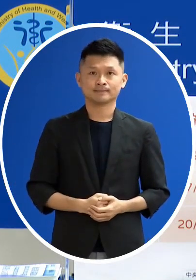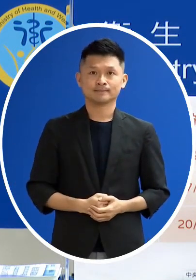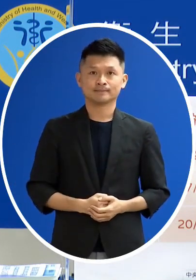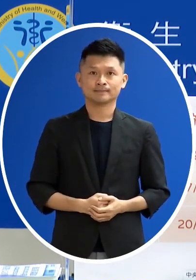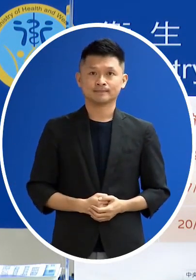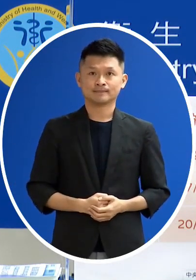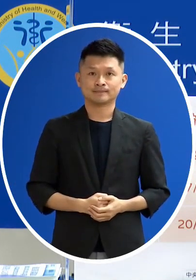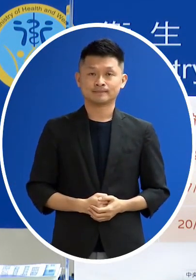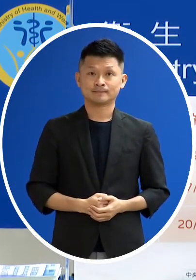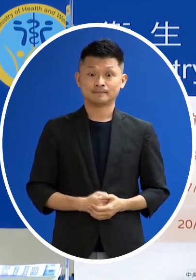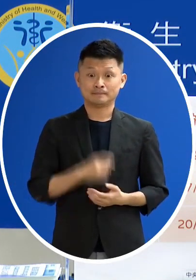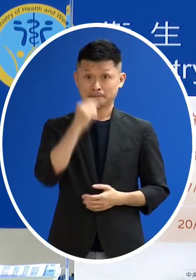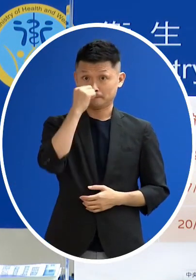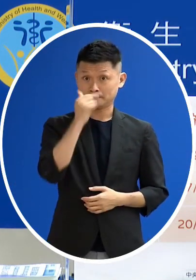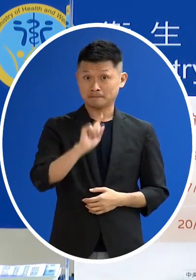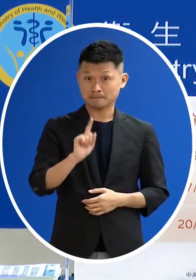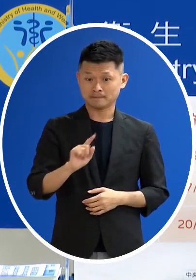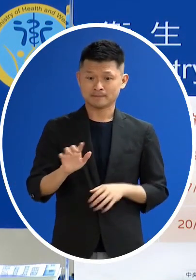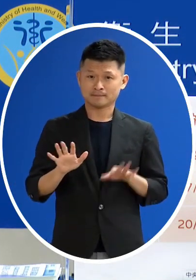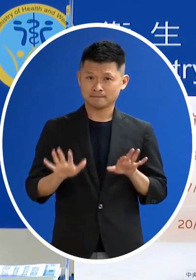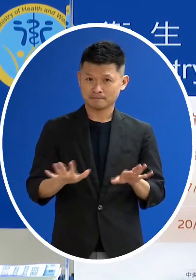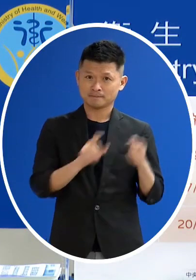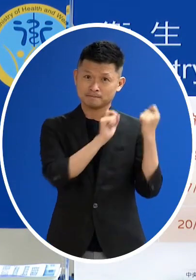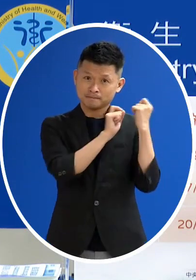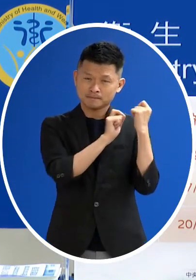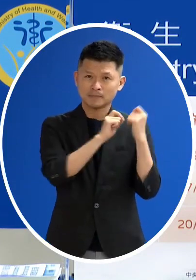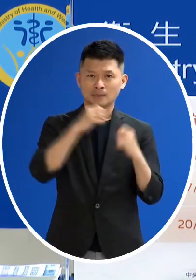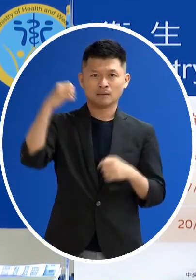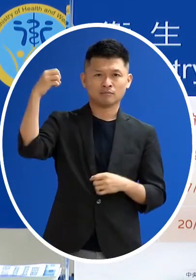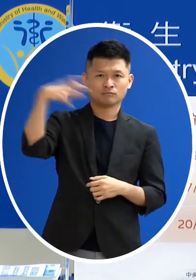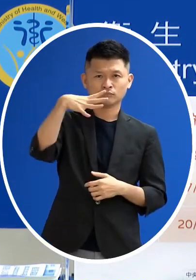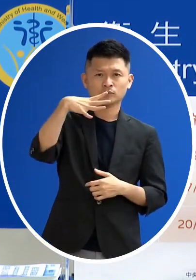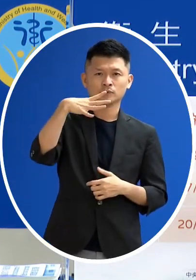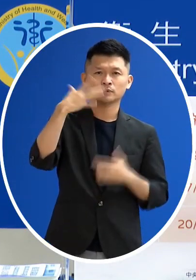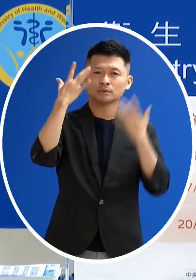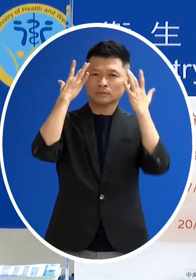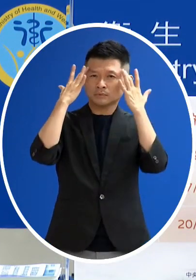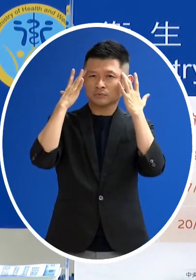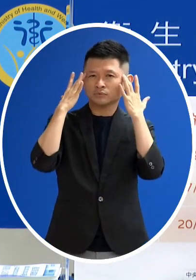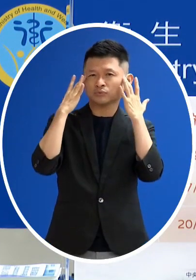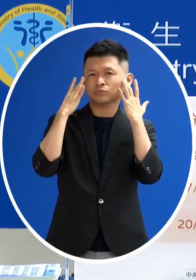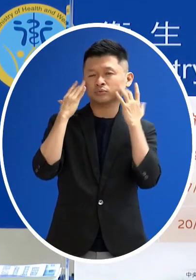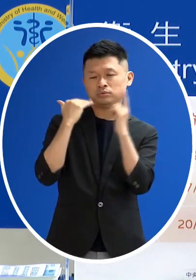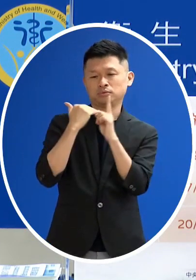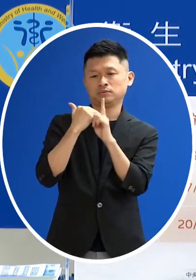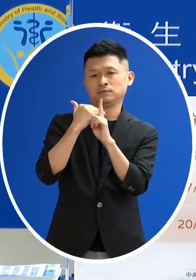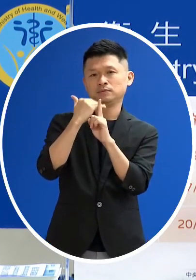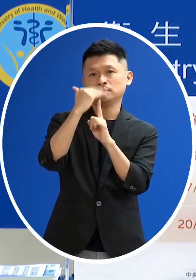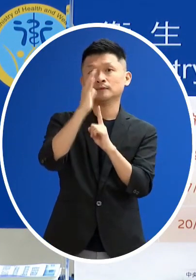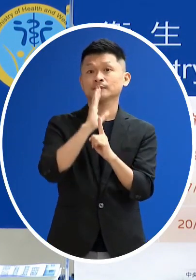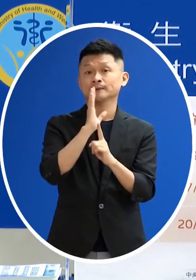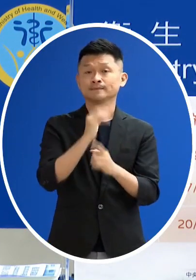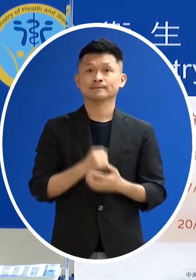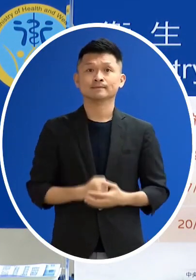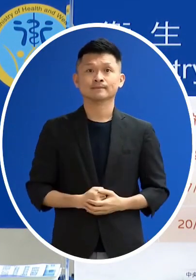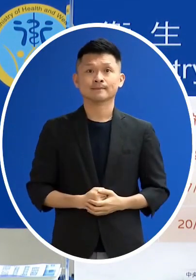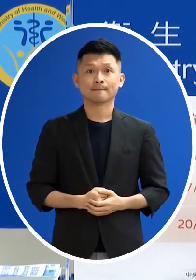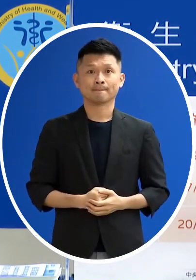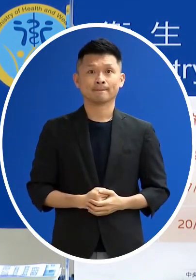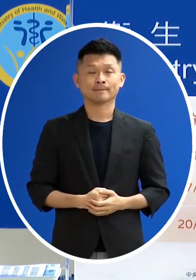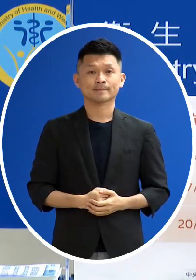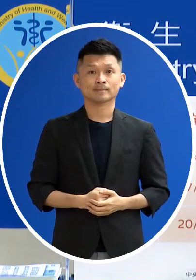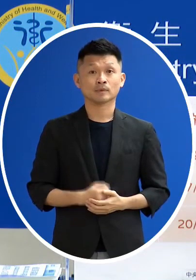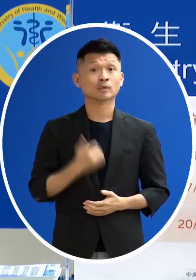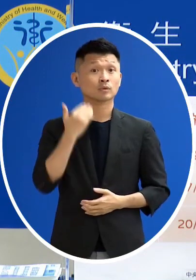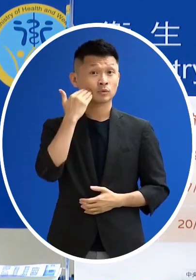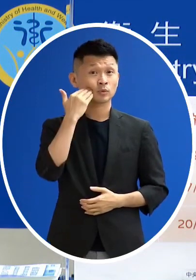是这几天天气。专家们也注意到天气也比较炎热嘛，那所以是又